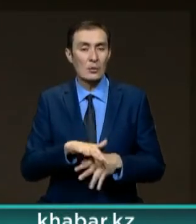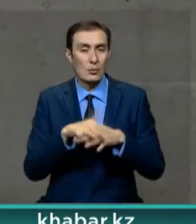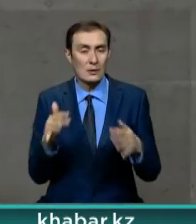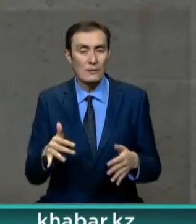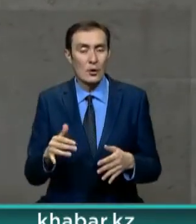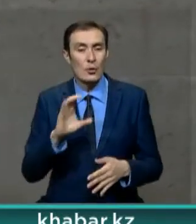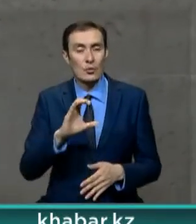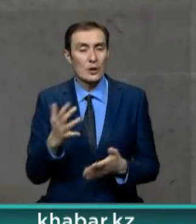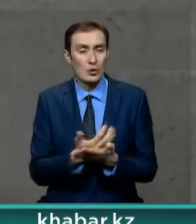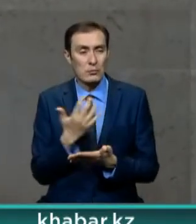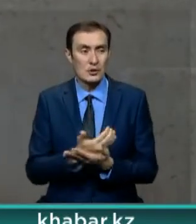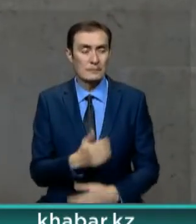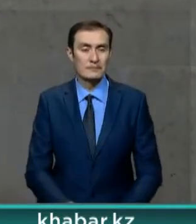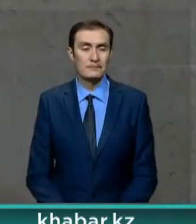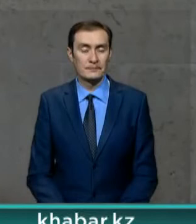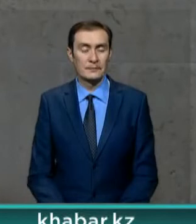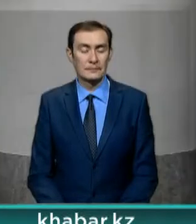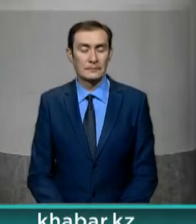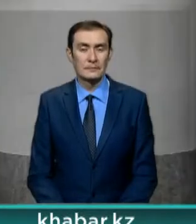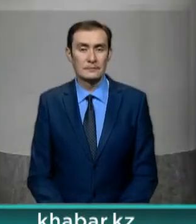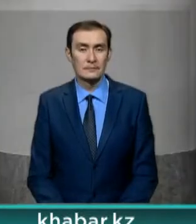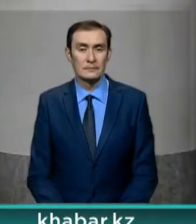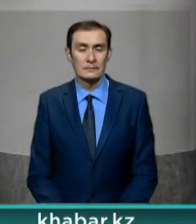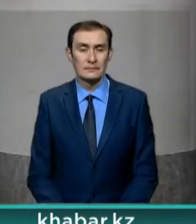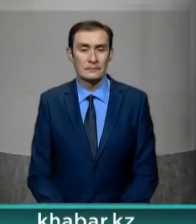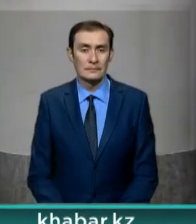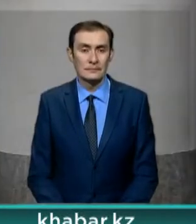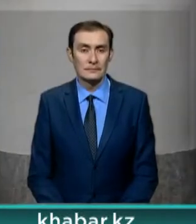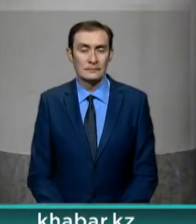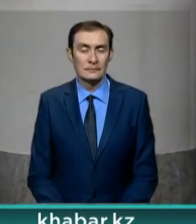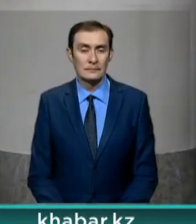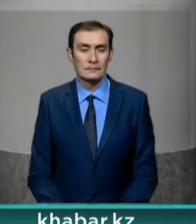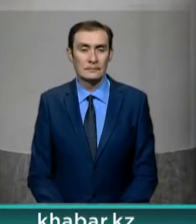угледобычи. Халымжан Харманұлы, Великобритания, Лондон. Итоги дня.